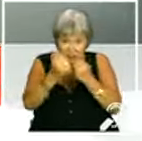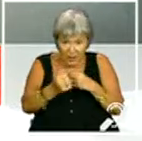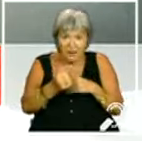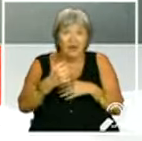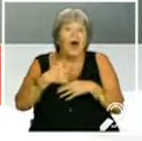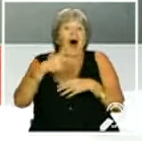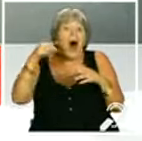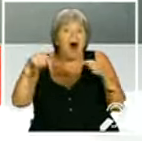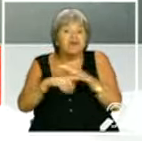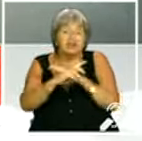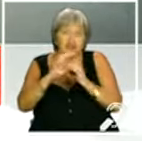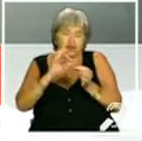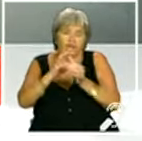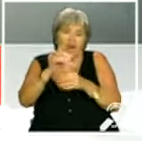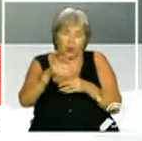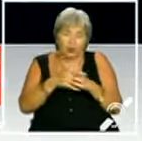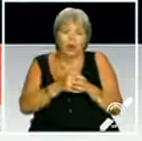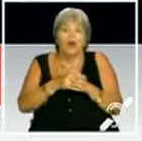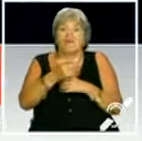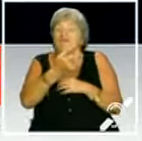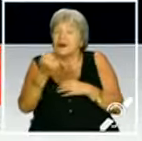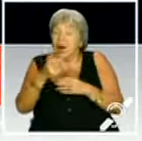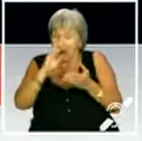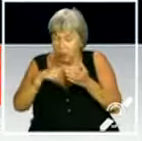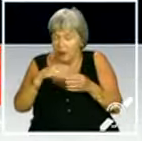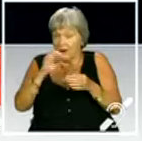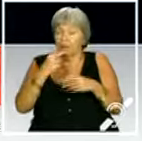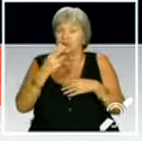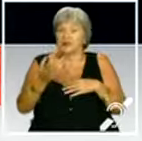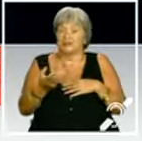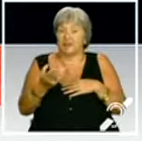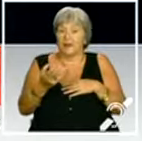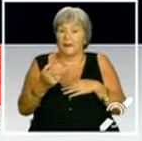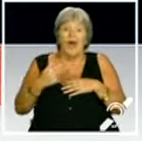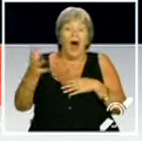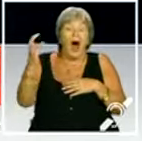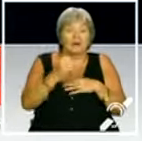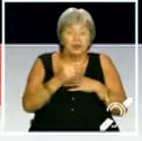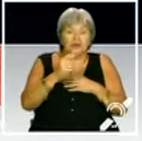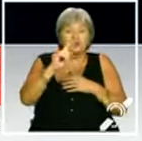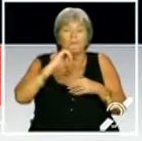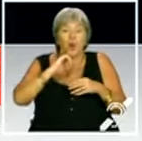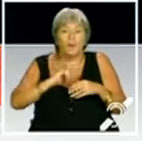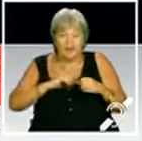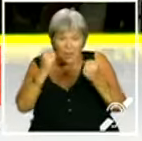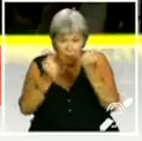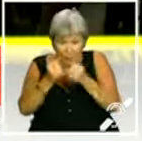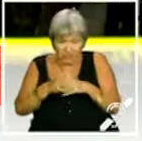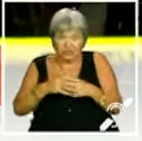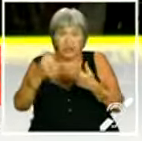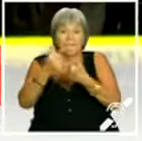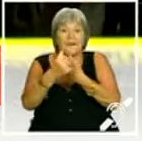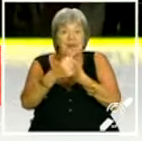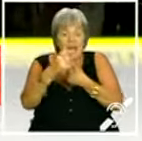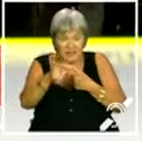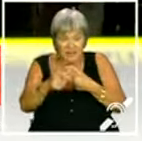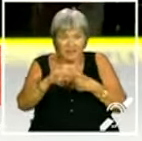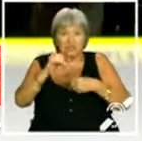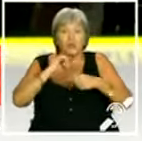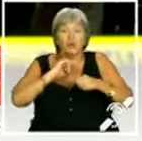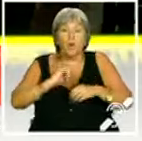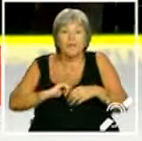a părăsit locul accidentului fără încuvințarea poliției. La audieri au mai fost aduși proprietarul mașinii, prietenii minorului și